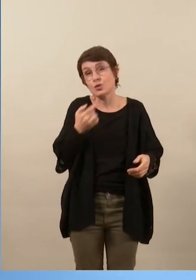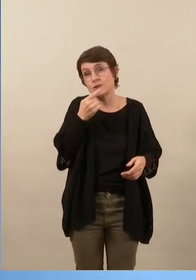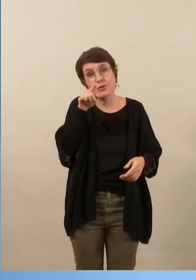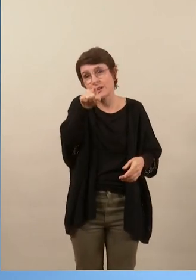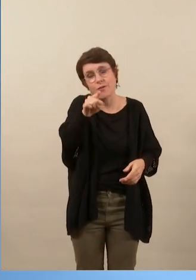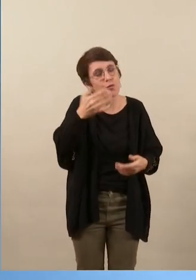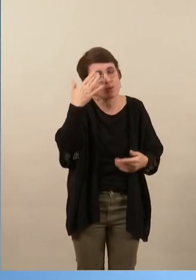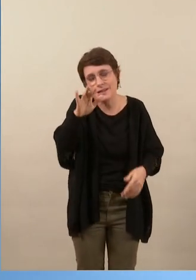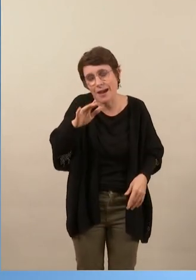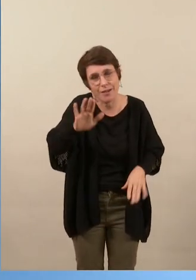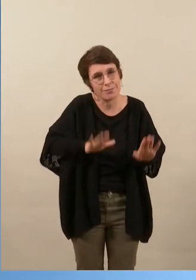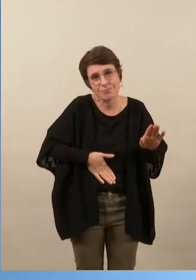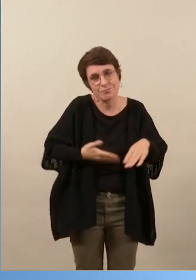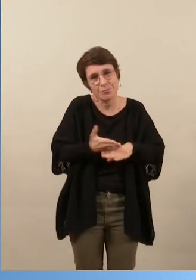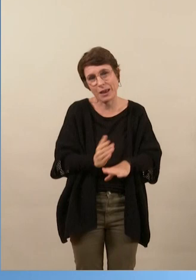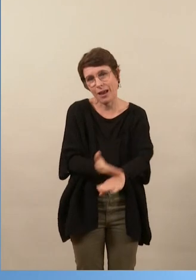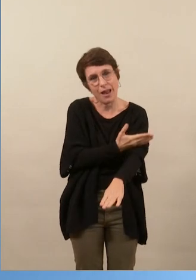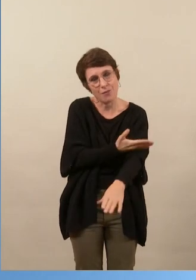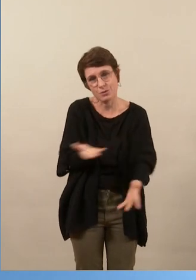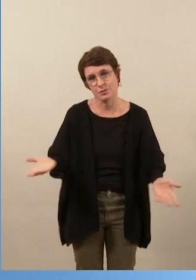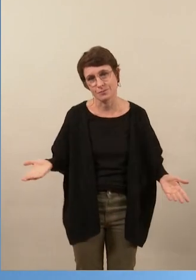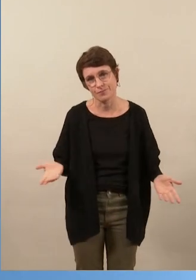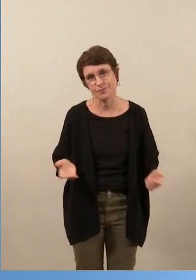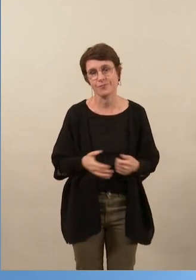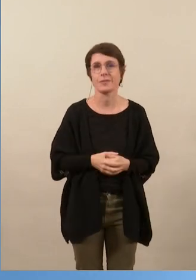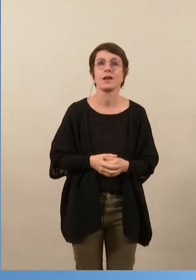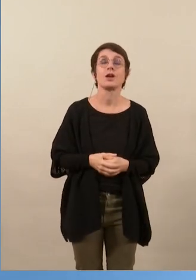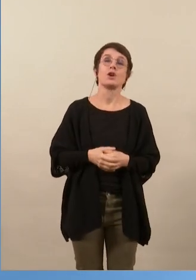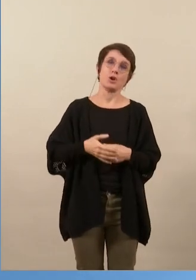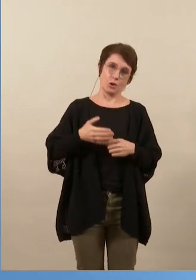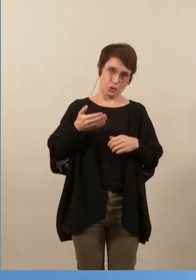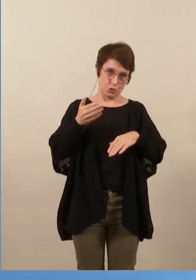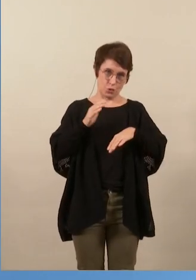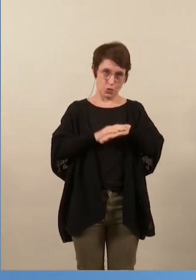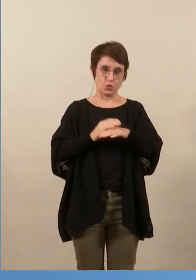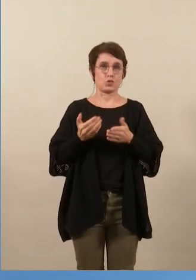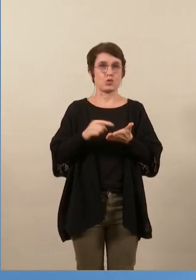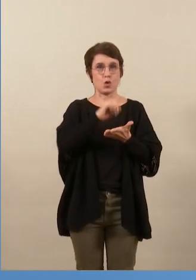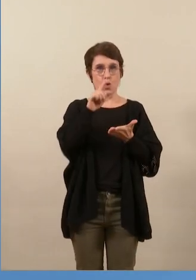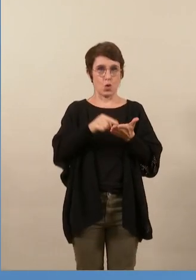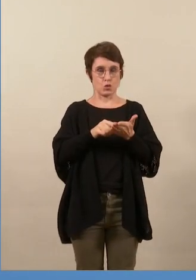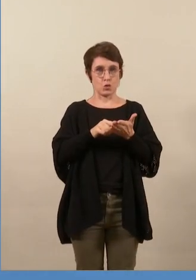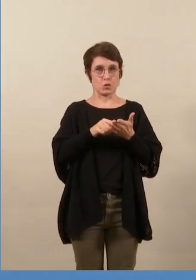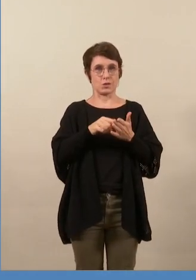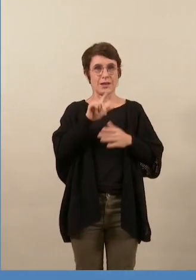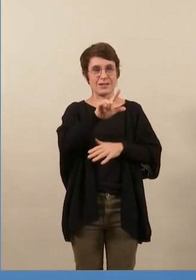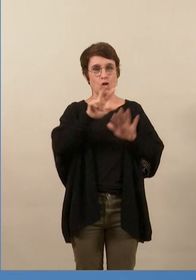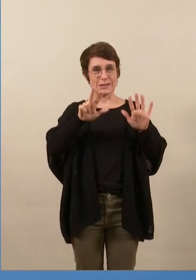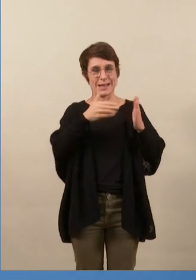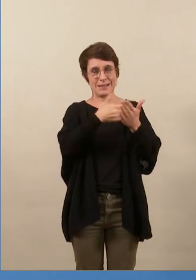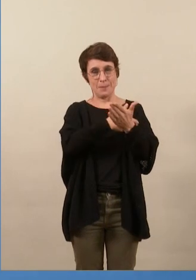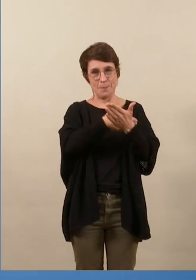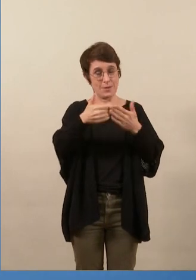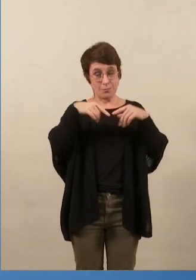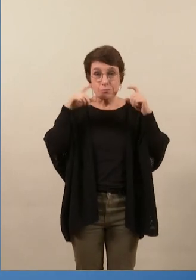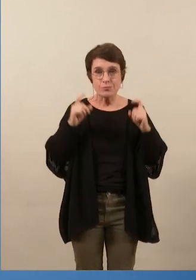pas ne pas le savoir ce sont donc 37 des 46 millions d'euros de ressources propres d'investissement qui s'envolent 80 % rien que